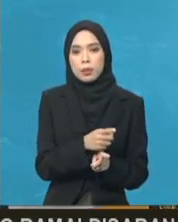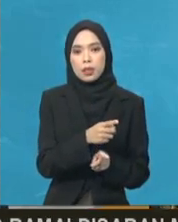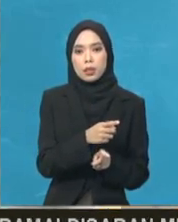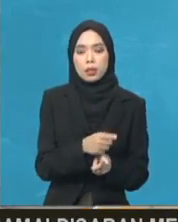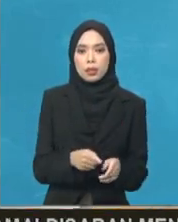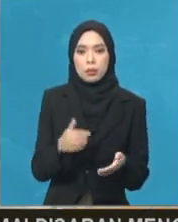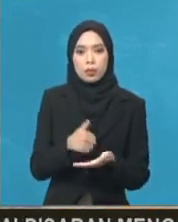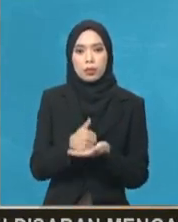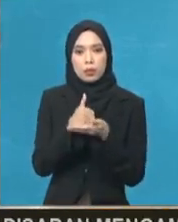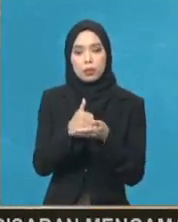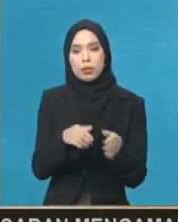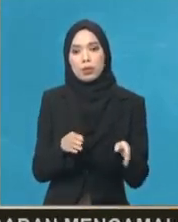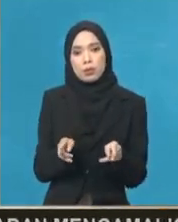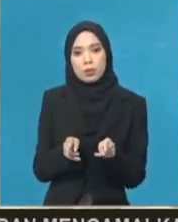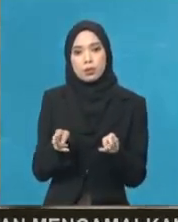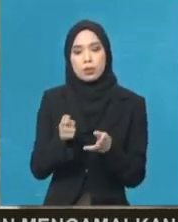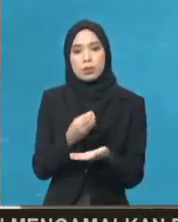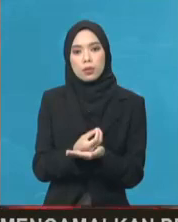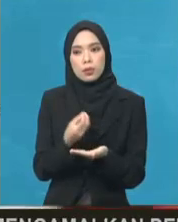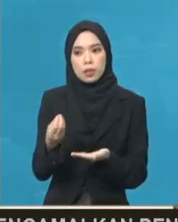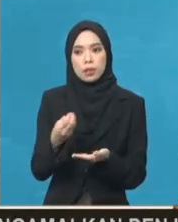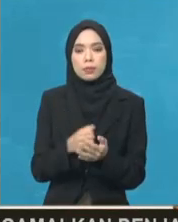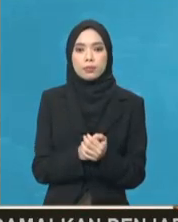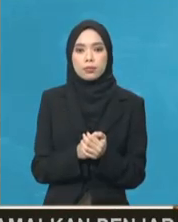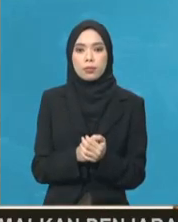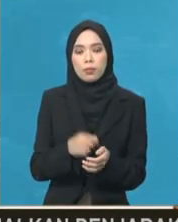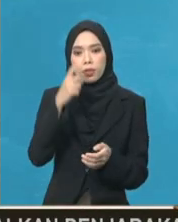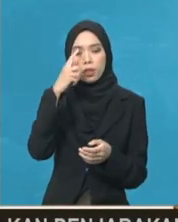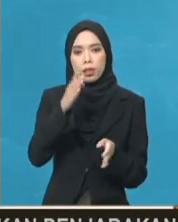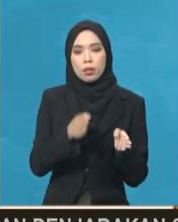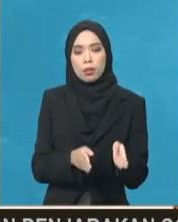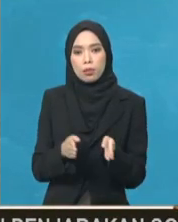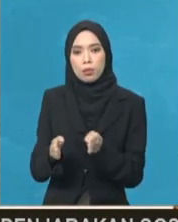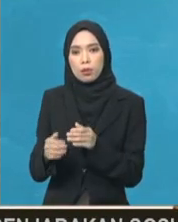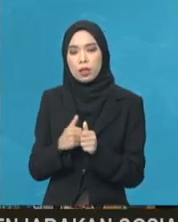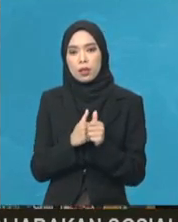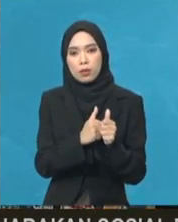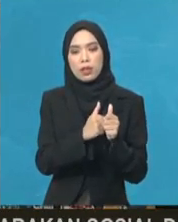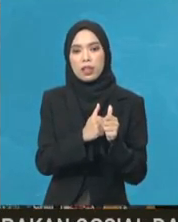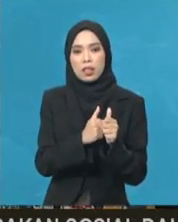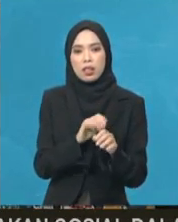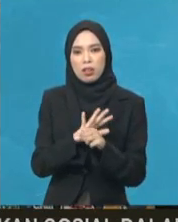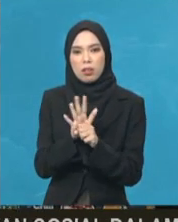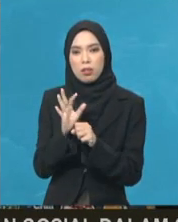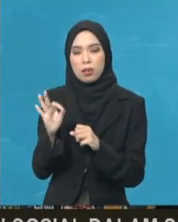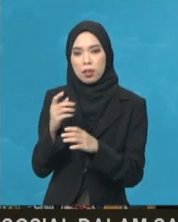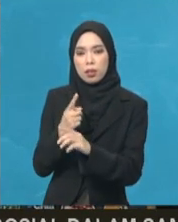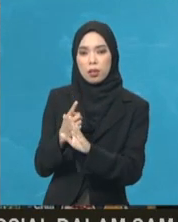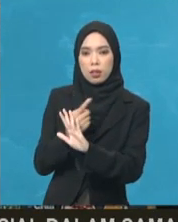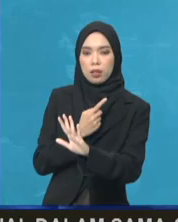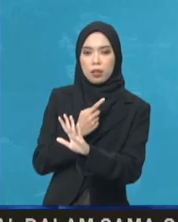dan penolong pengurus keuangan dalam mematuhi langkah-langkah pencegahan konflik naintin yang ditetapkan oleh Kementerian Kesehatan